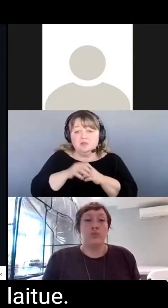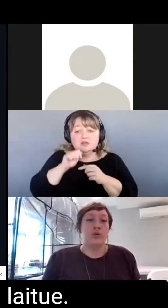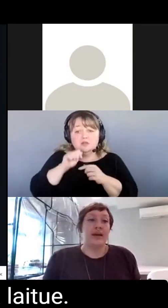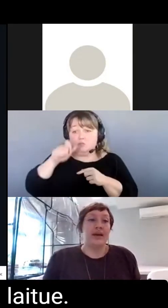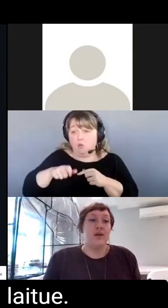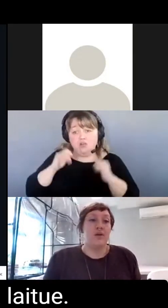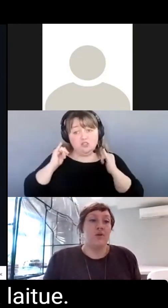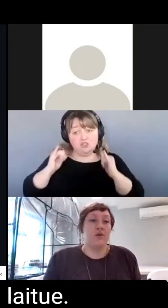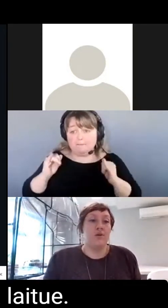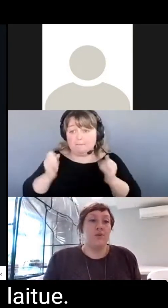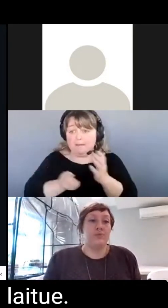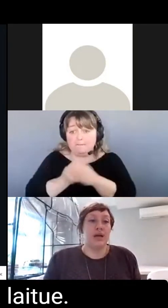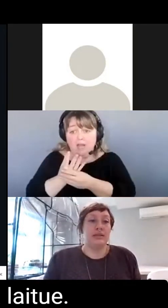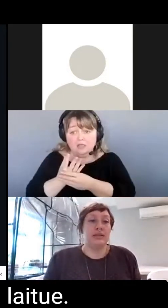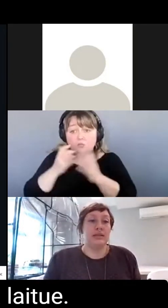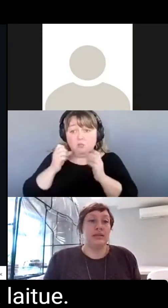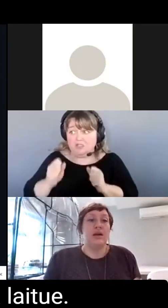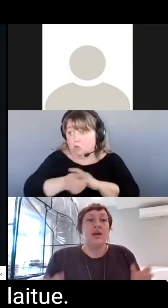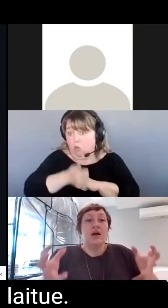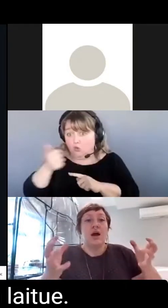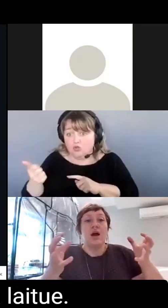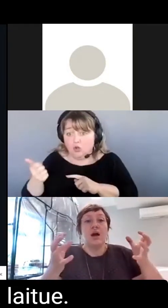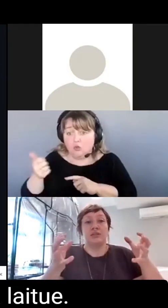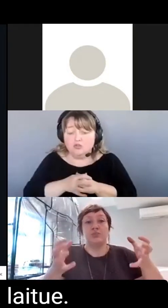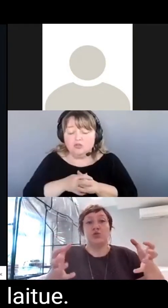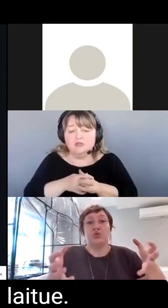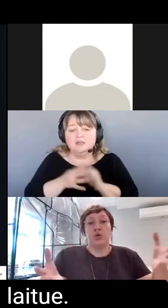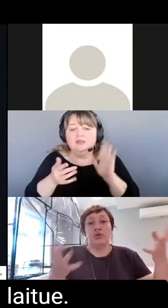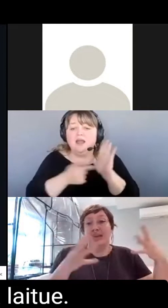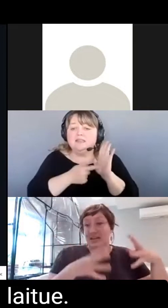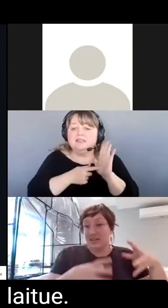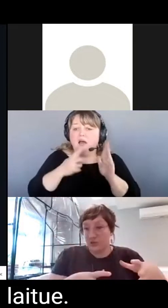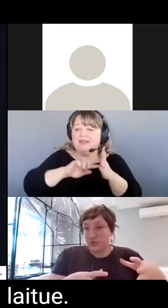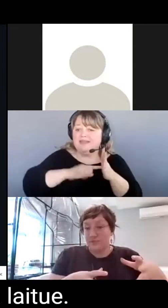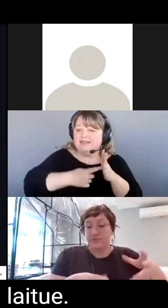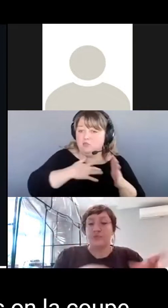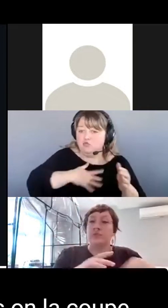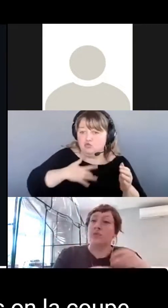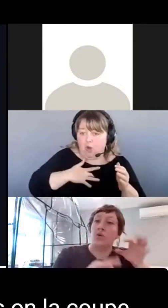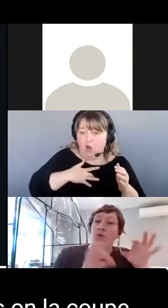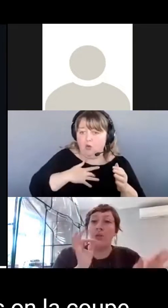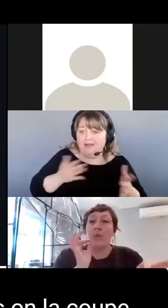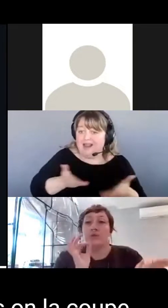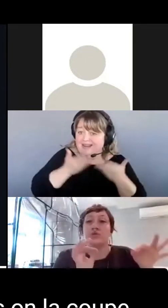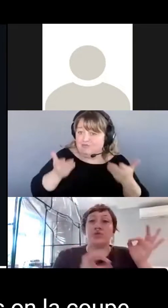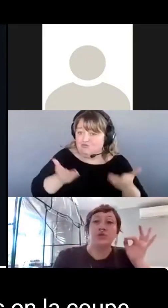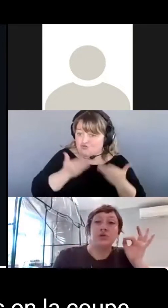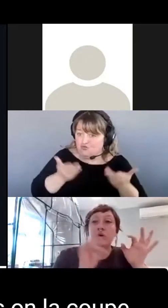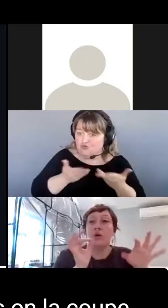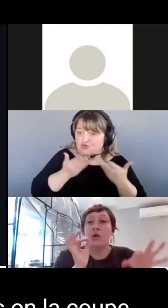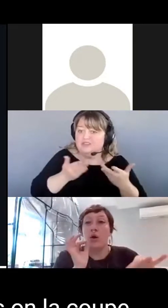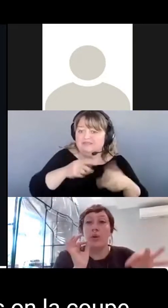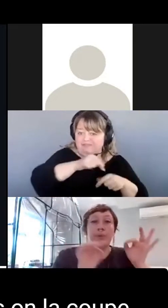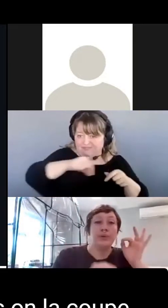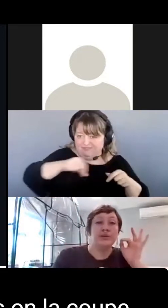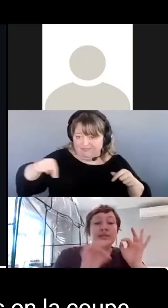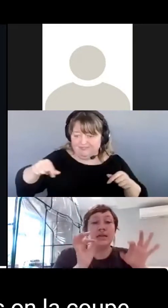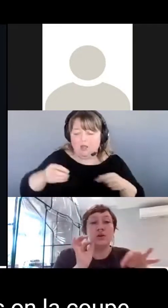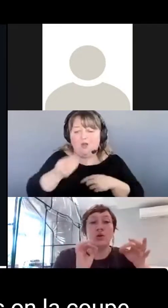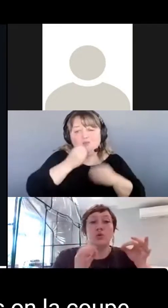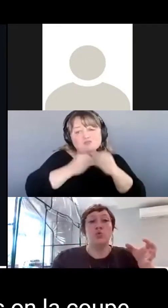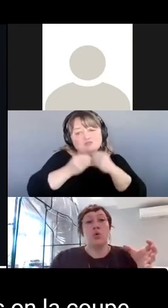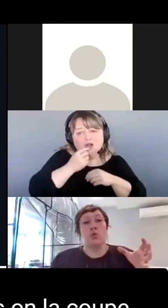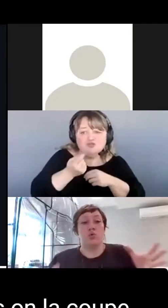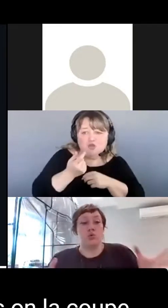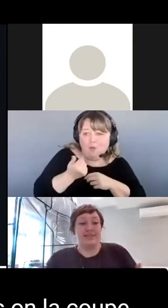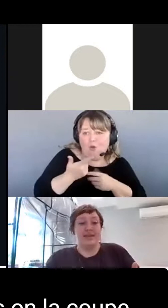On pourrait planter en début juin de la laitue. On en mange un peu ici et